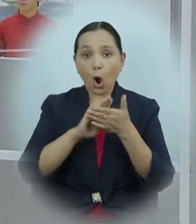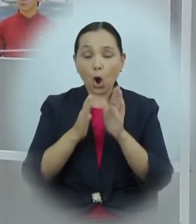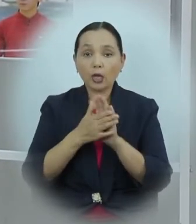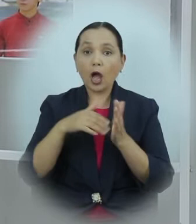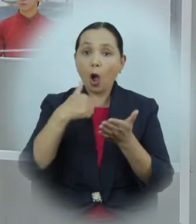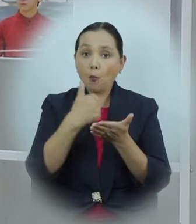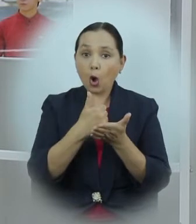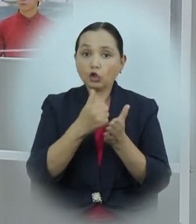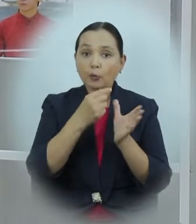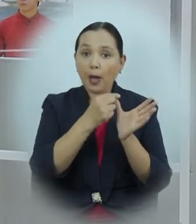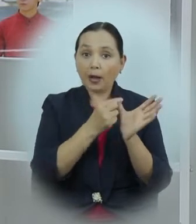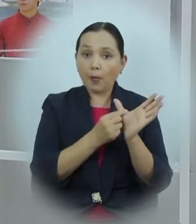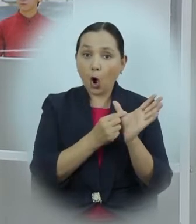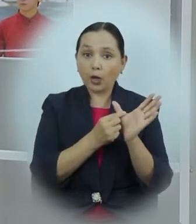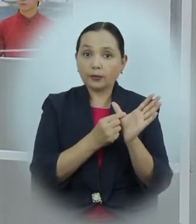Bosh barmoq